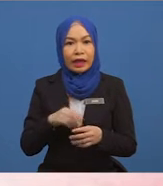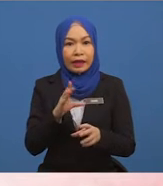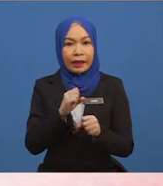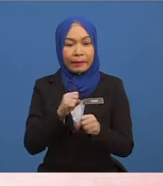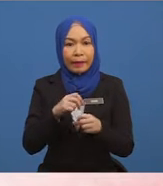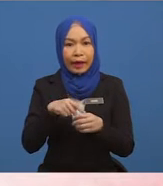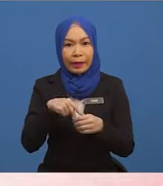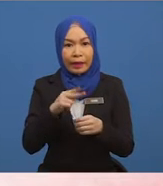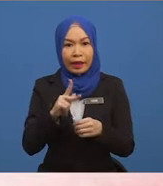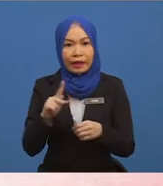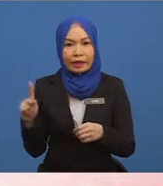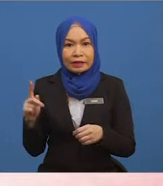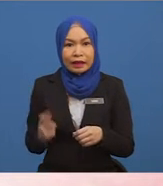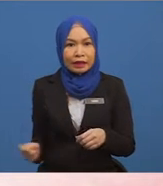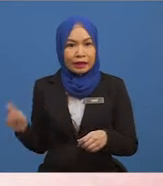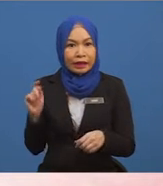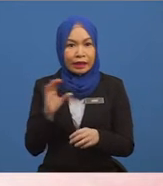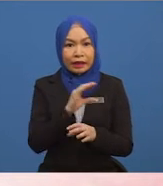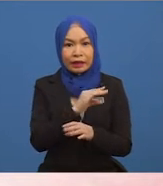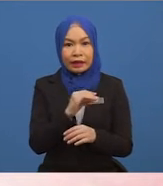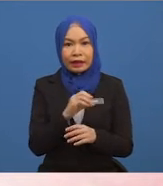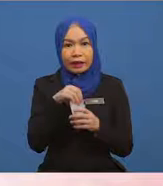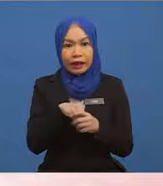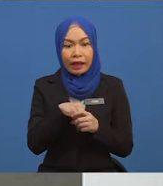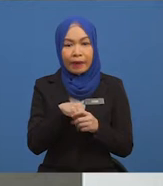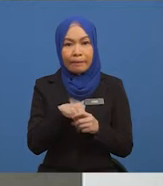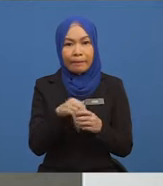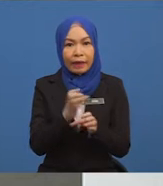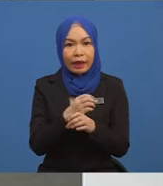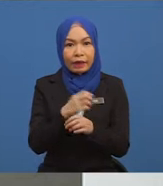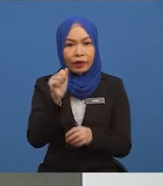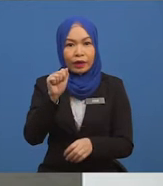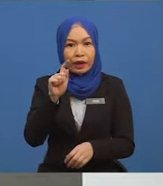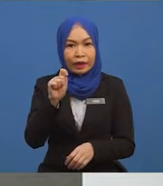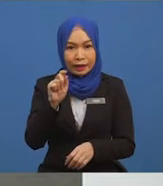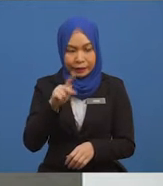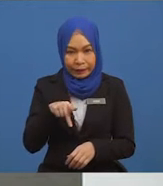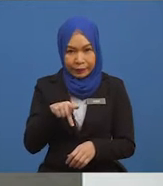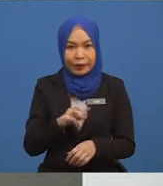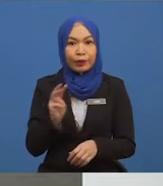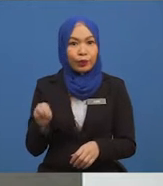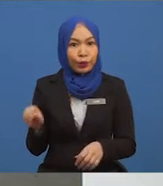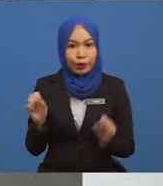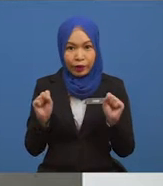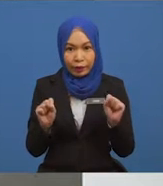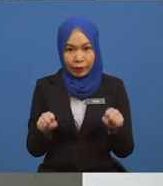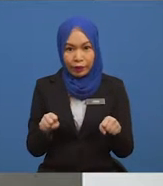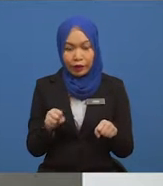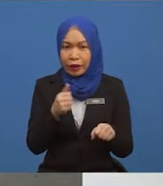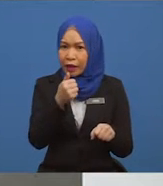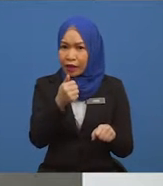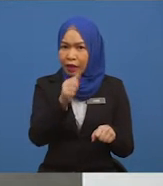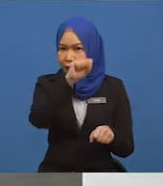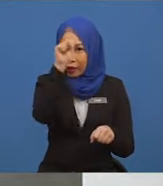tenaga dalam bentuk ATP. Murid-murid, boleh anda nyatakan